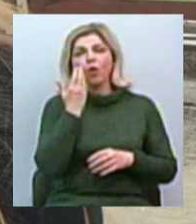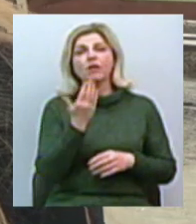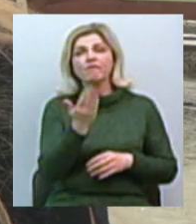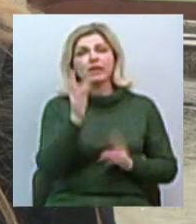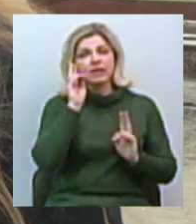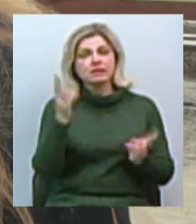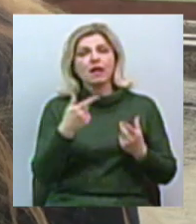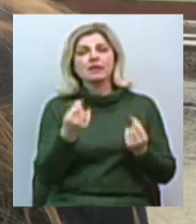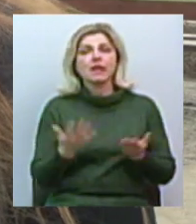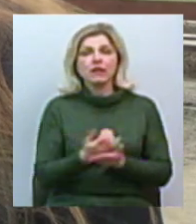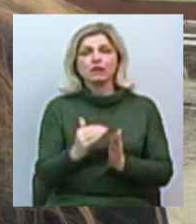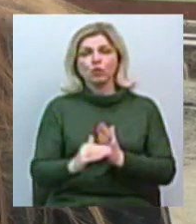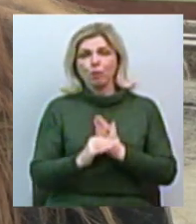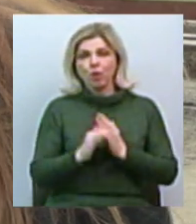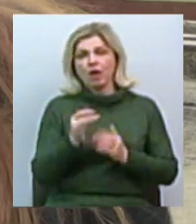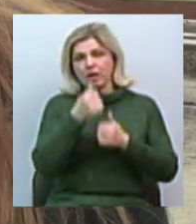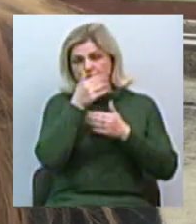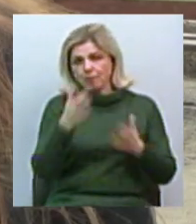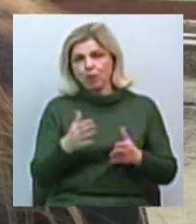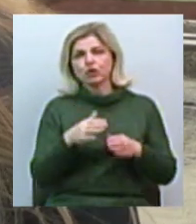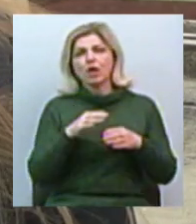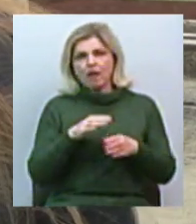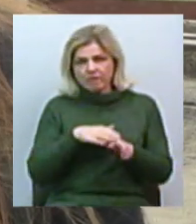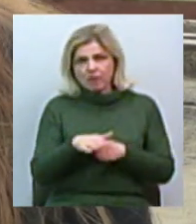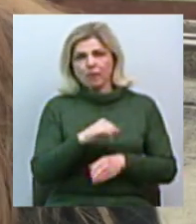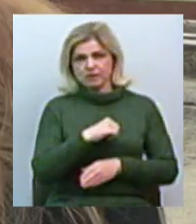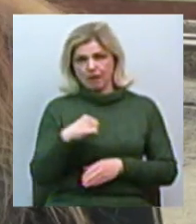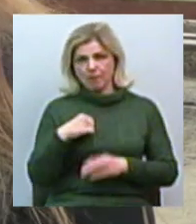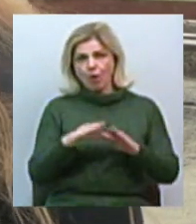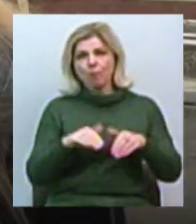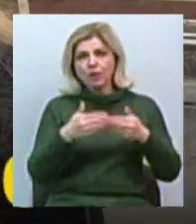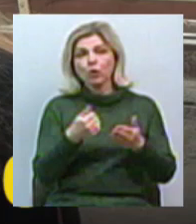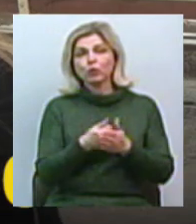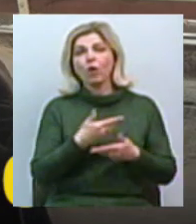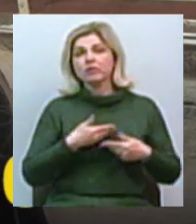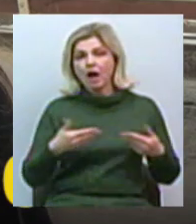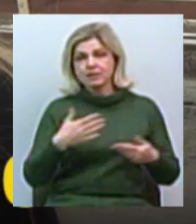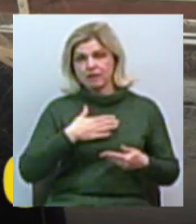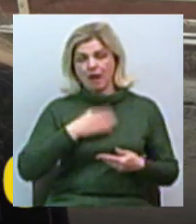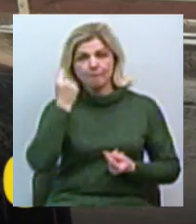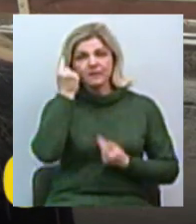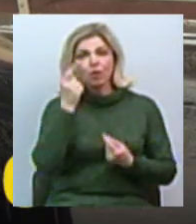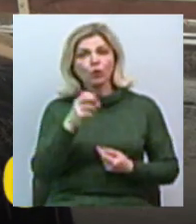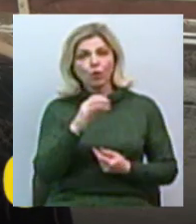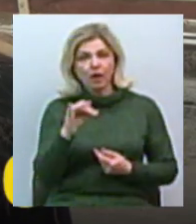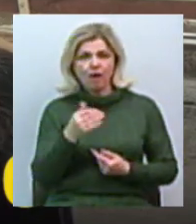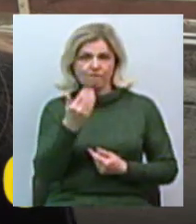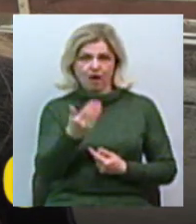знайти допомогу і не можете впоратися самостійно, звертайтесь до нас. Наші психологи вам